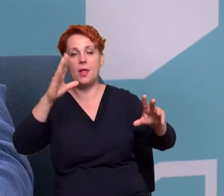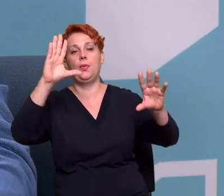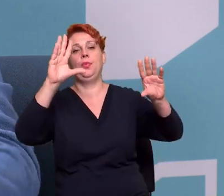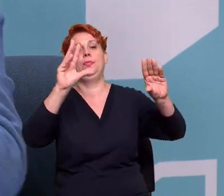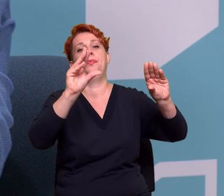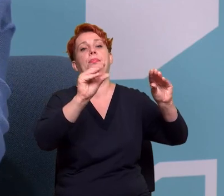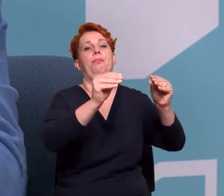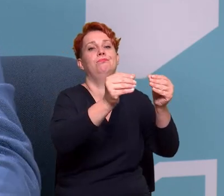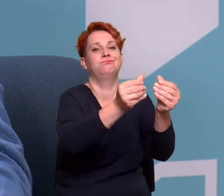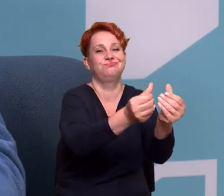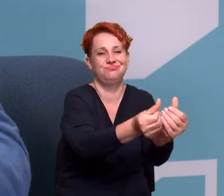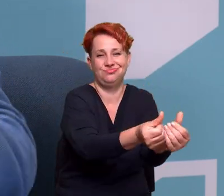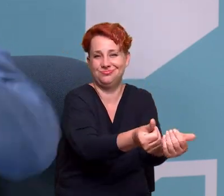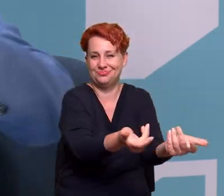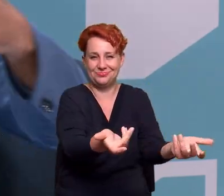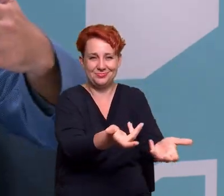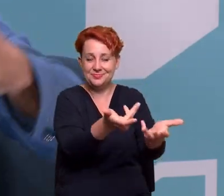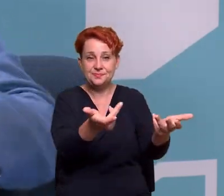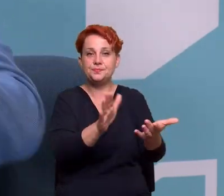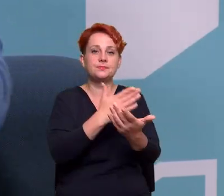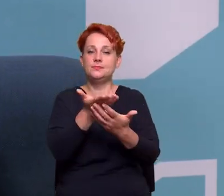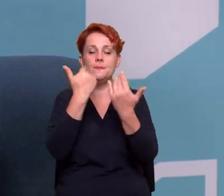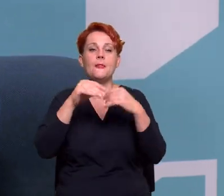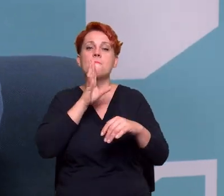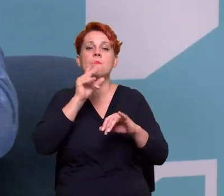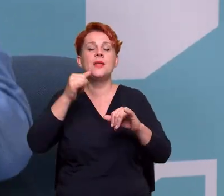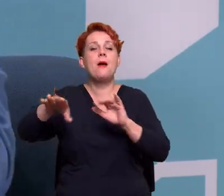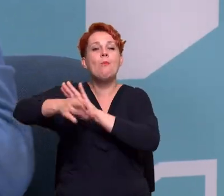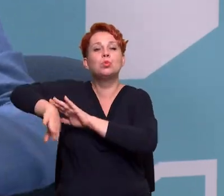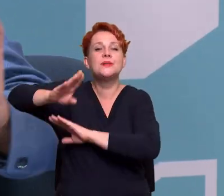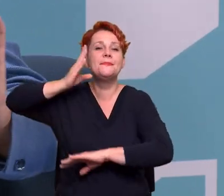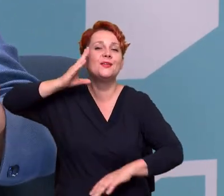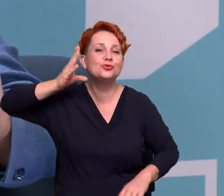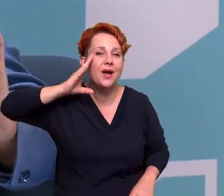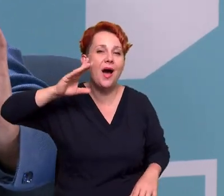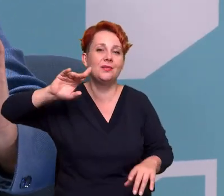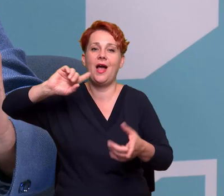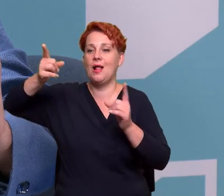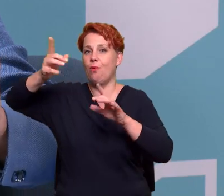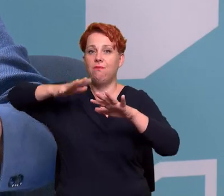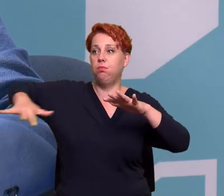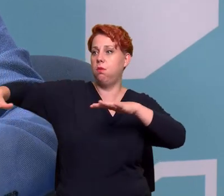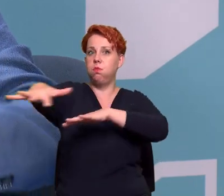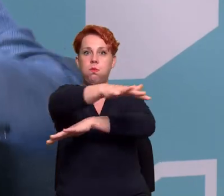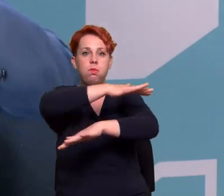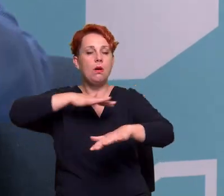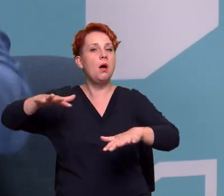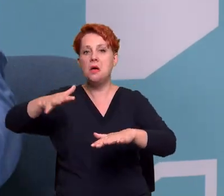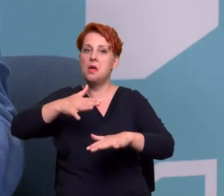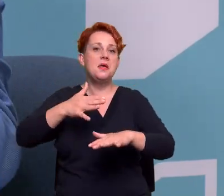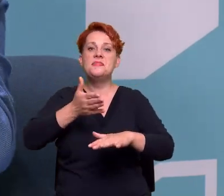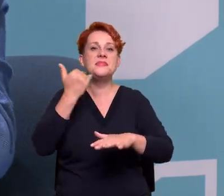wyobrażaniu przyszłości, takiej, o której pan profesor powiedział, że przed puste mieszkania albo wypełnione niewielką liczbą doskonale